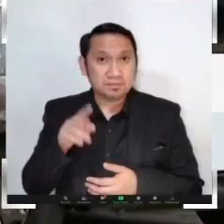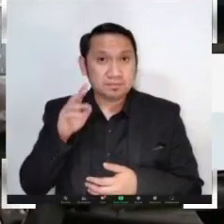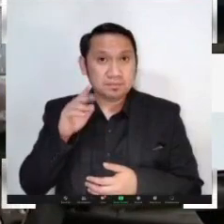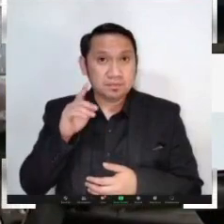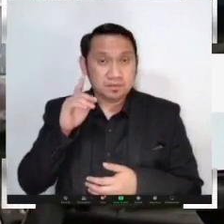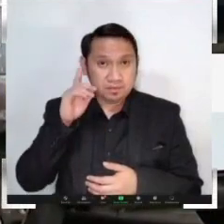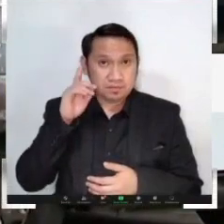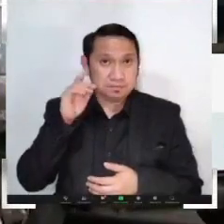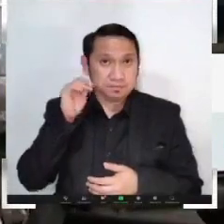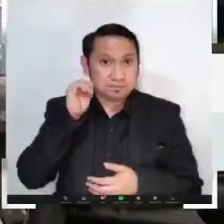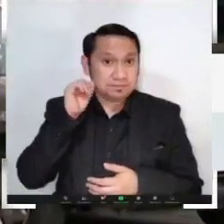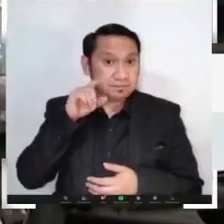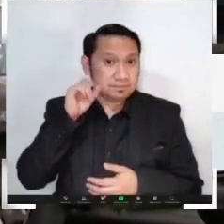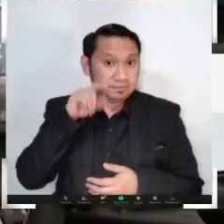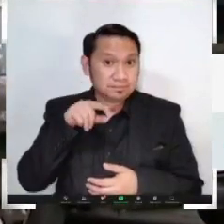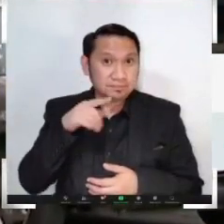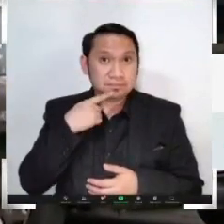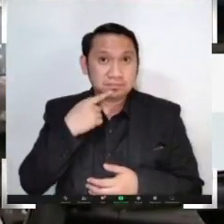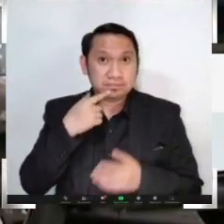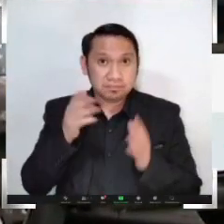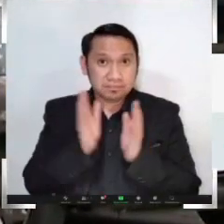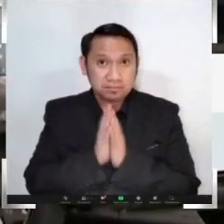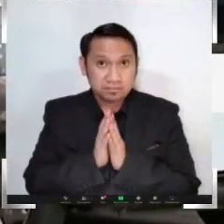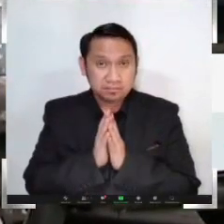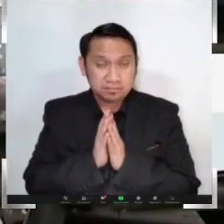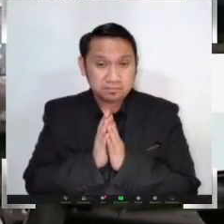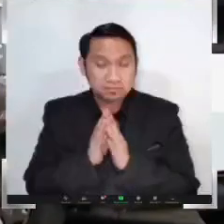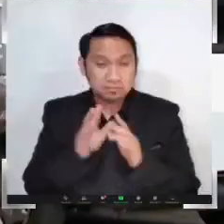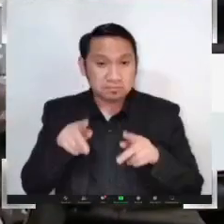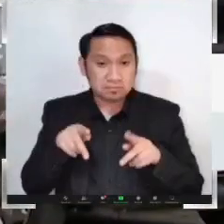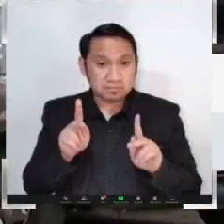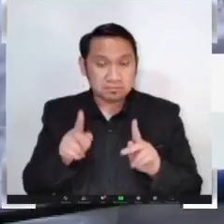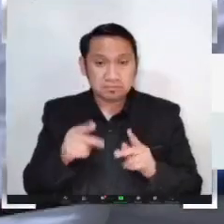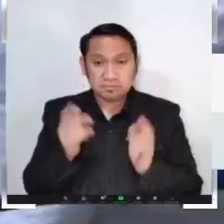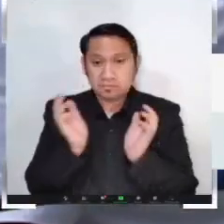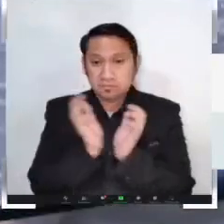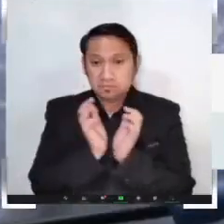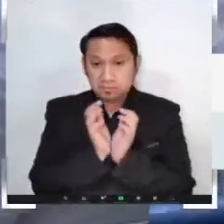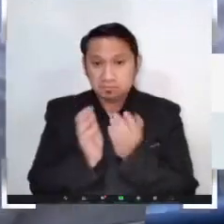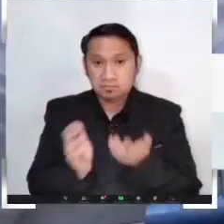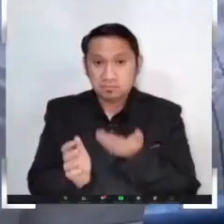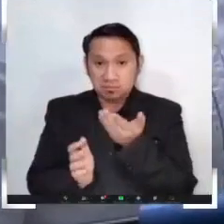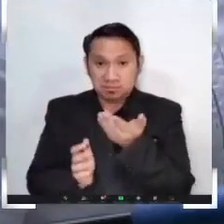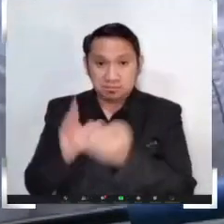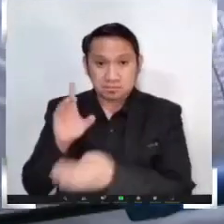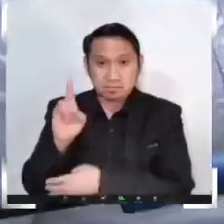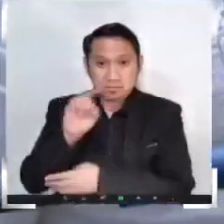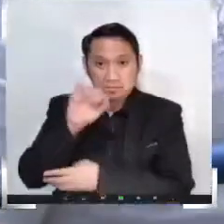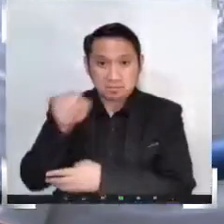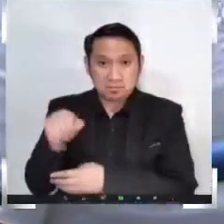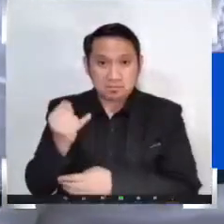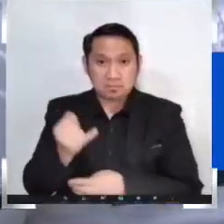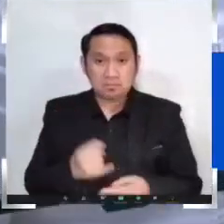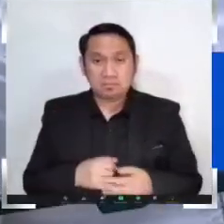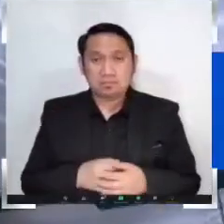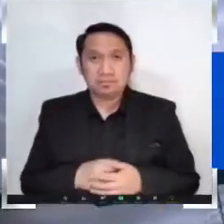upang humingi ng proteksyon. Inilapit na raw ito ng DSWD sa DOJ. Turn over lang namin yung